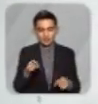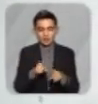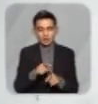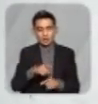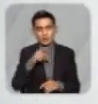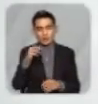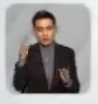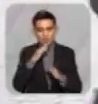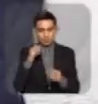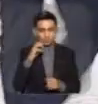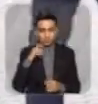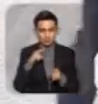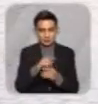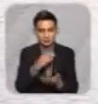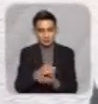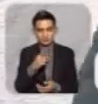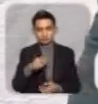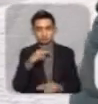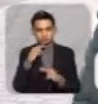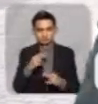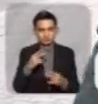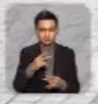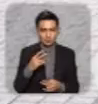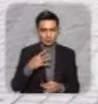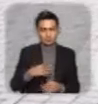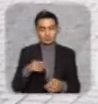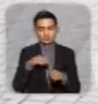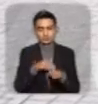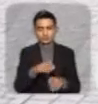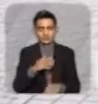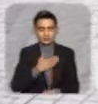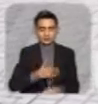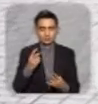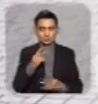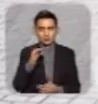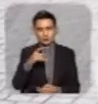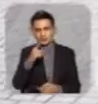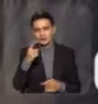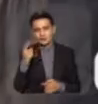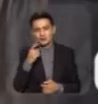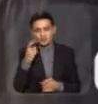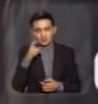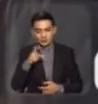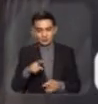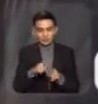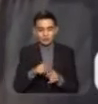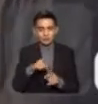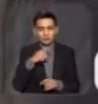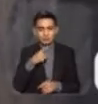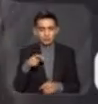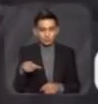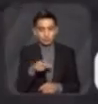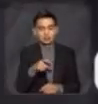осторожными, считает и автоэксперт Алексей Алексеев. Но это не снимает ответственности с дорожников, которые обязаны следить за состоянием трасс, говорит